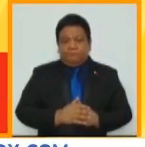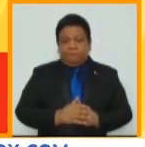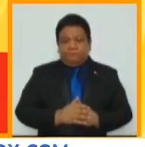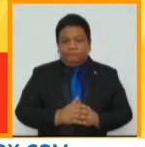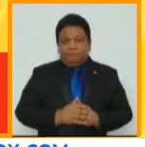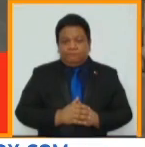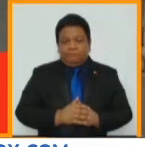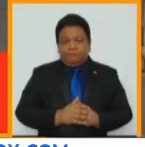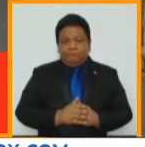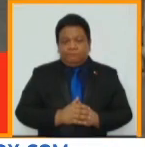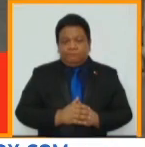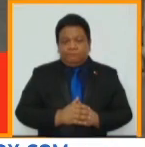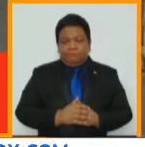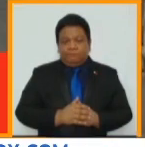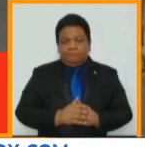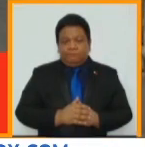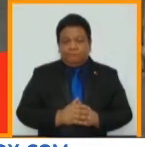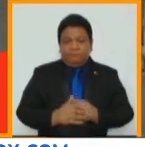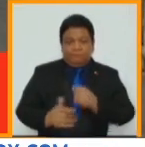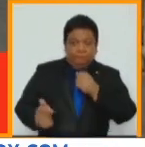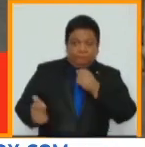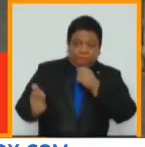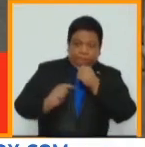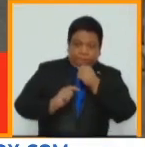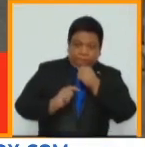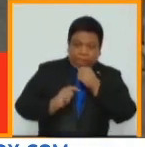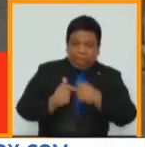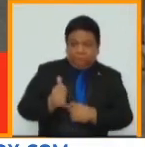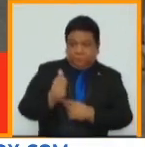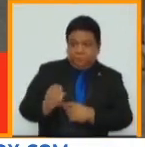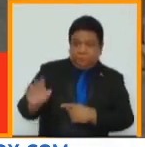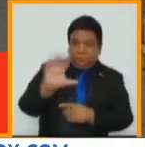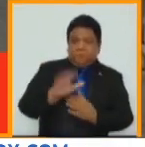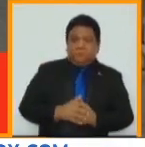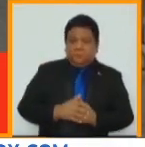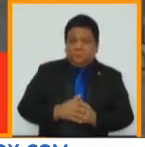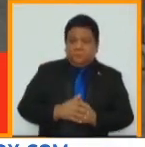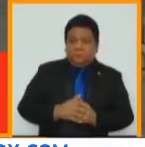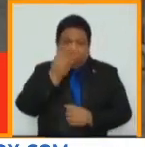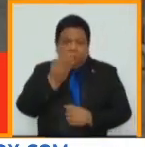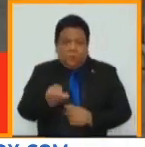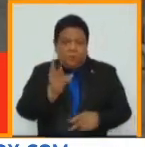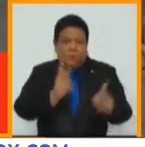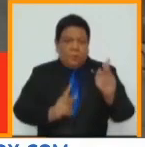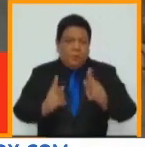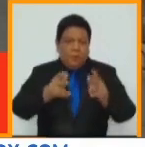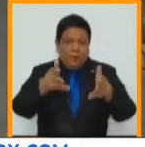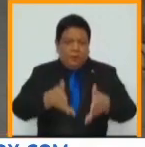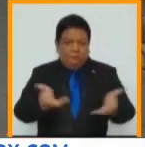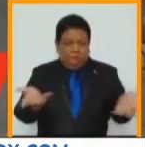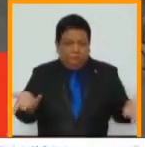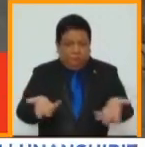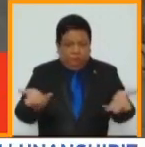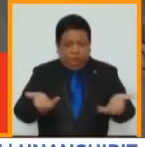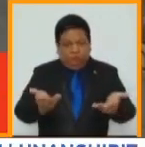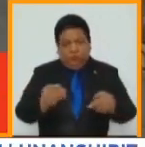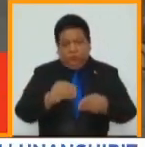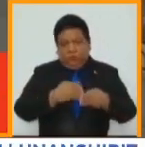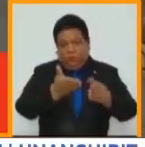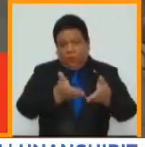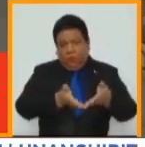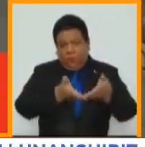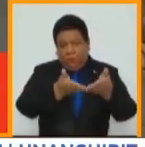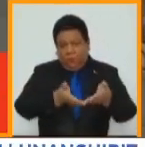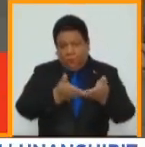Bang, good morning. Ilan na lamang yung mga natitirang pasahero dito sa labas ng Manila Northport Passenger Terminal. At karamihan kasi doon sa mga naghihintay